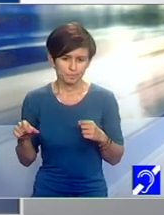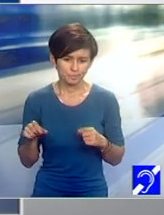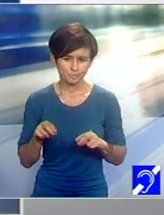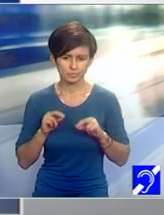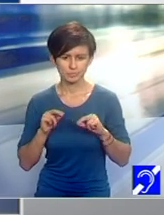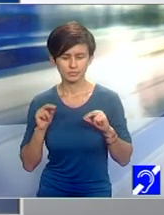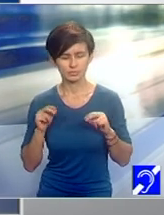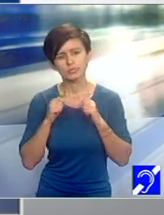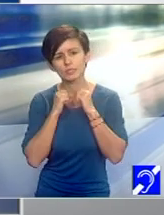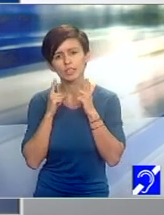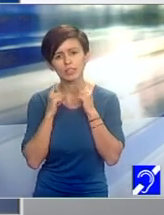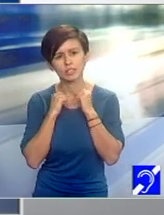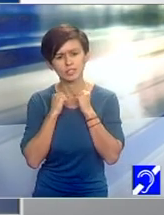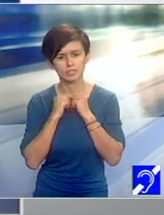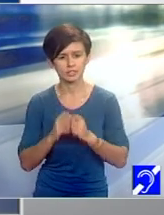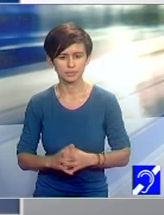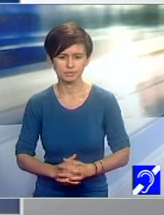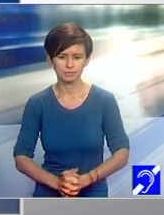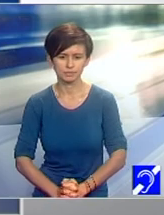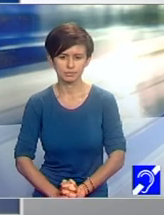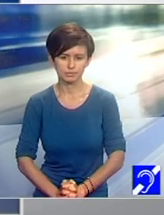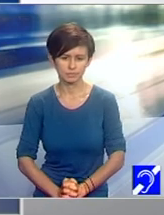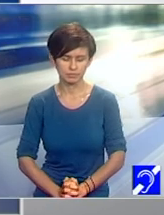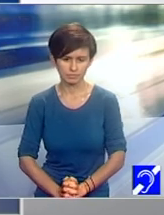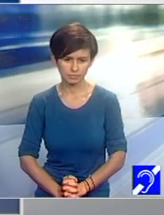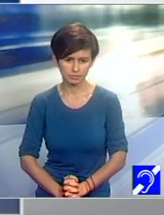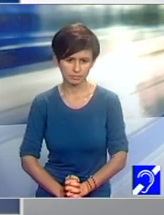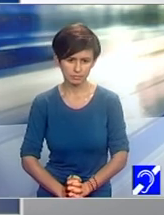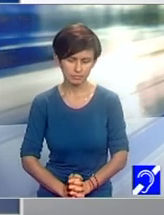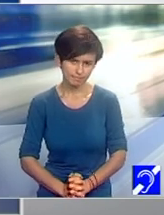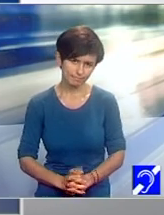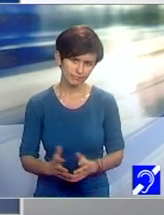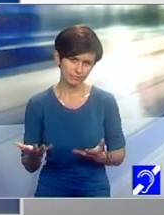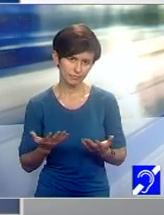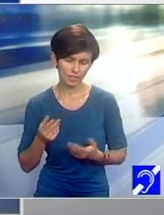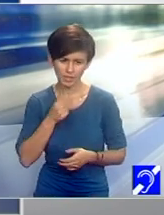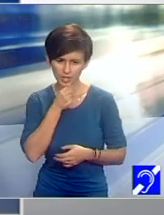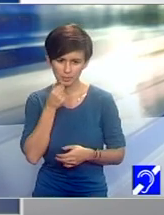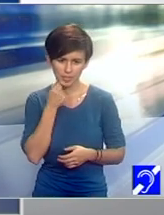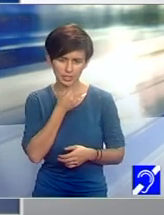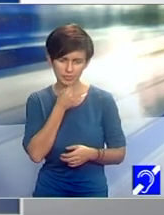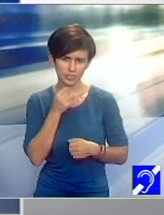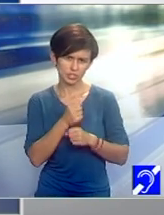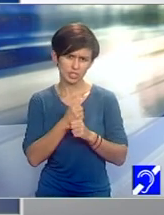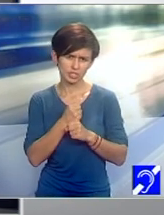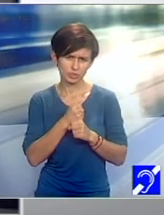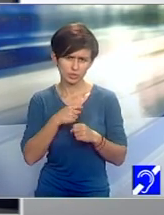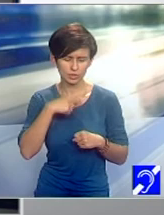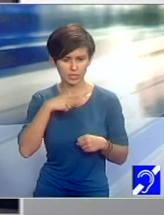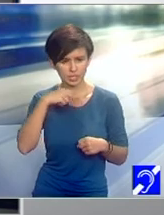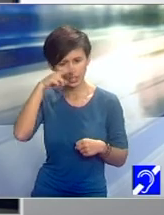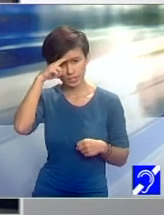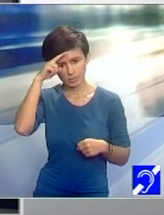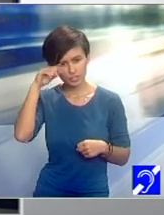educatorilor. Și Cristina, care sunt avantajele studiului în limba germană? Oh, ce